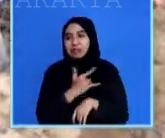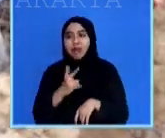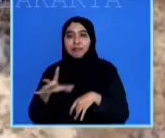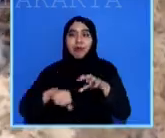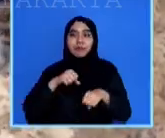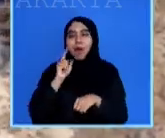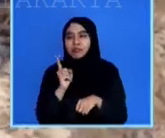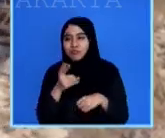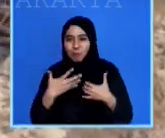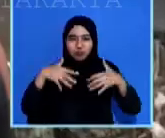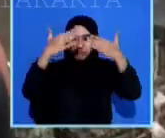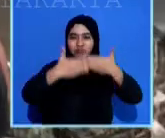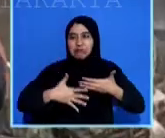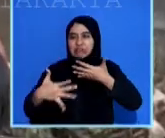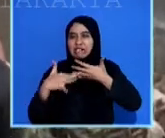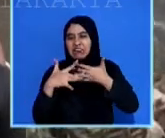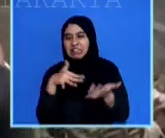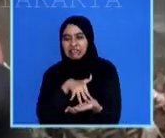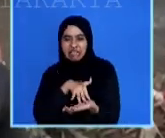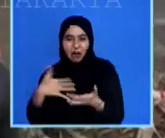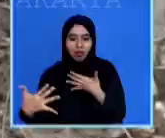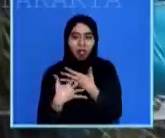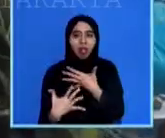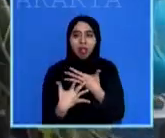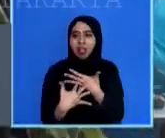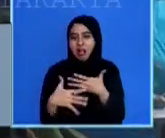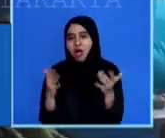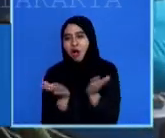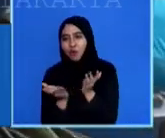tersumbat material sampah seperti batang kayu dan rumpun bambu.